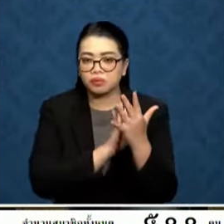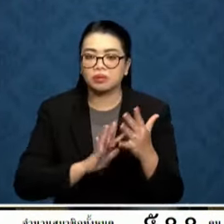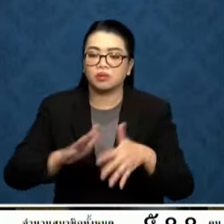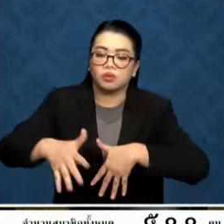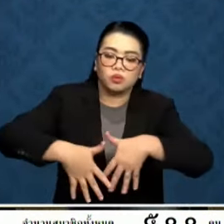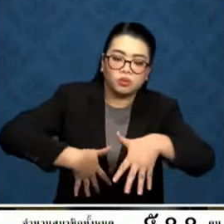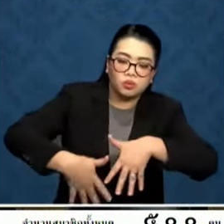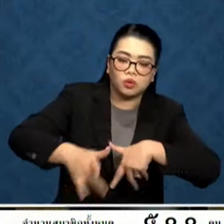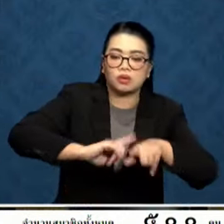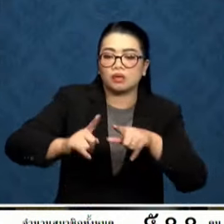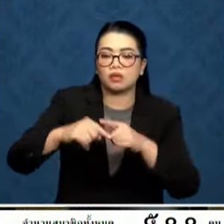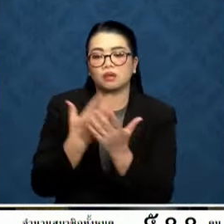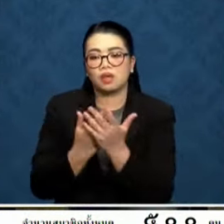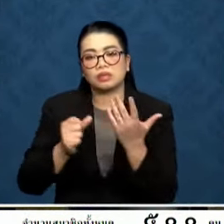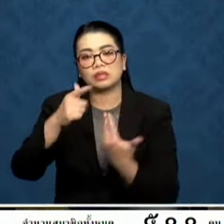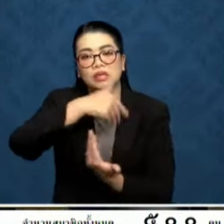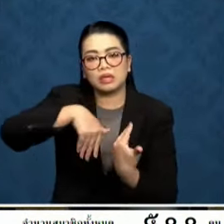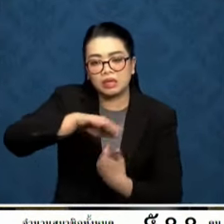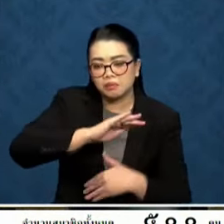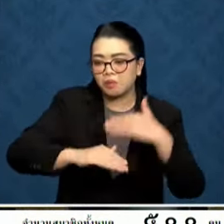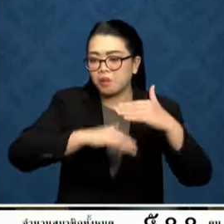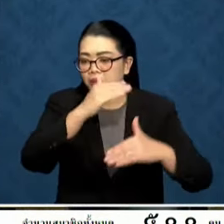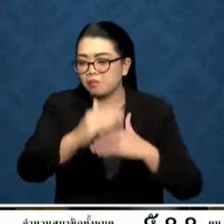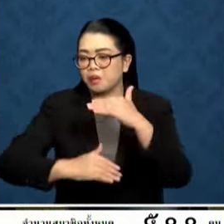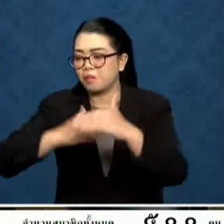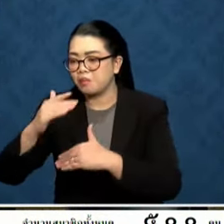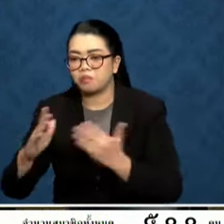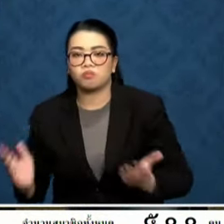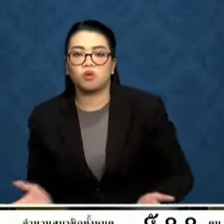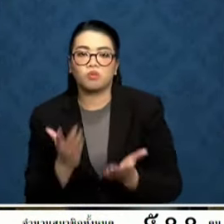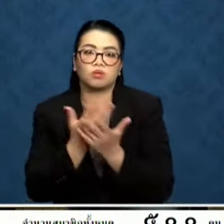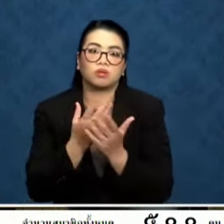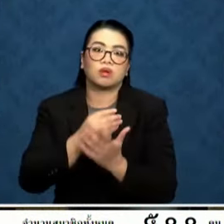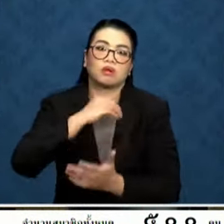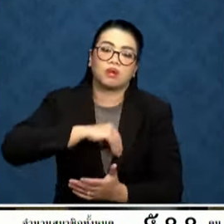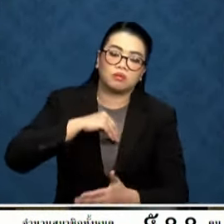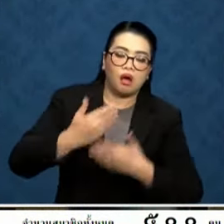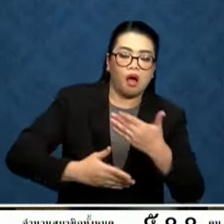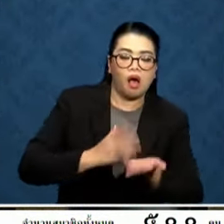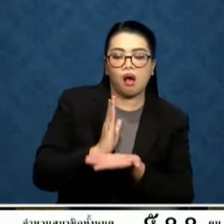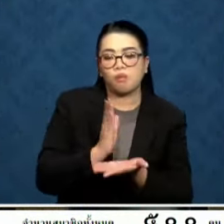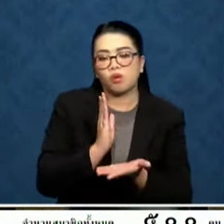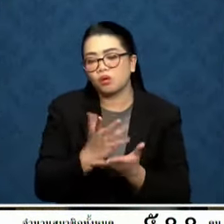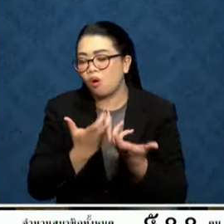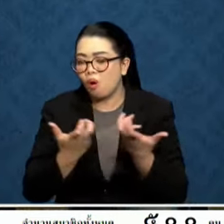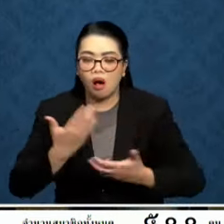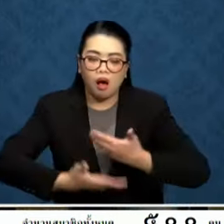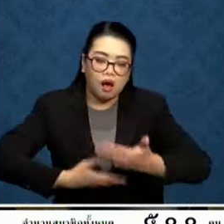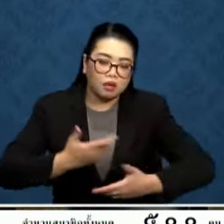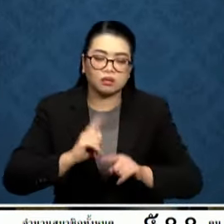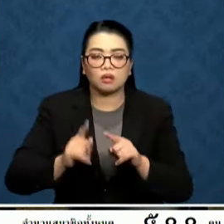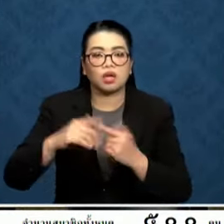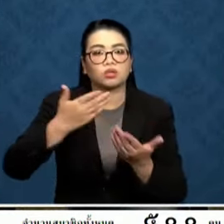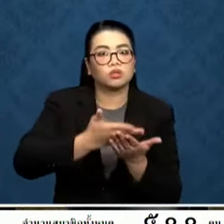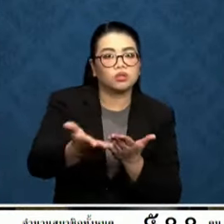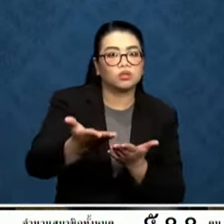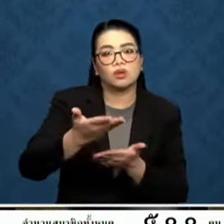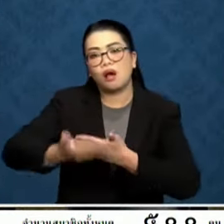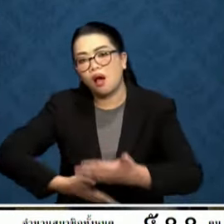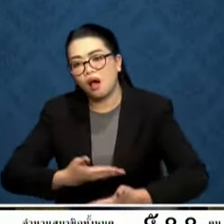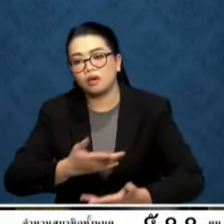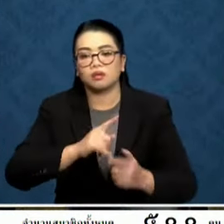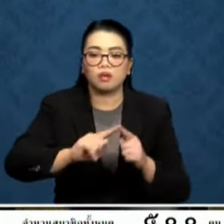พื้นที่ต่างๆทั่วประเทศเพื่อกระตุ้นการบริโภคแล้วจะไป